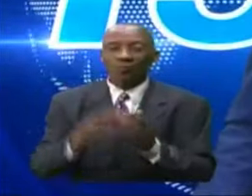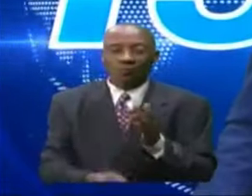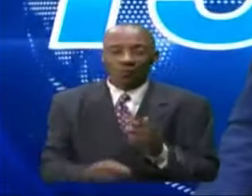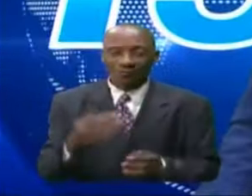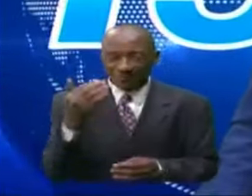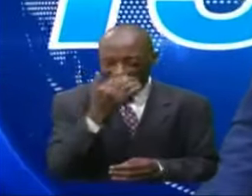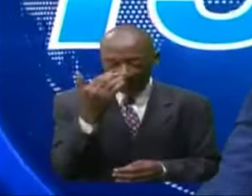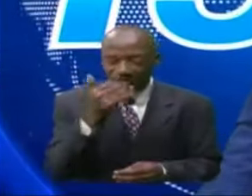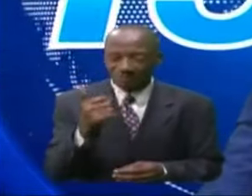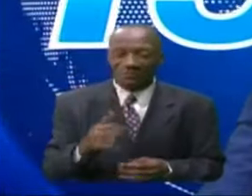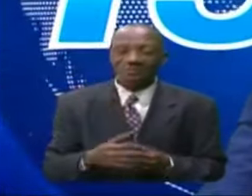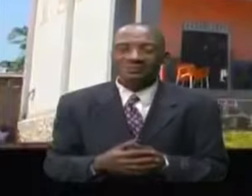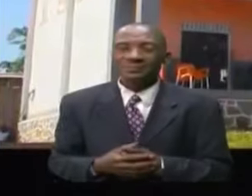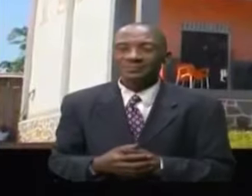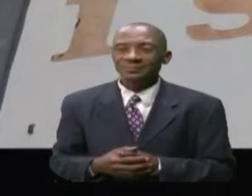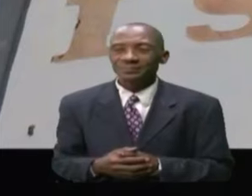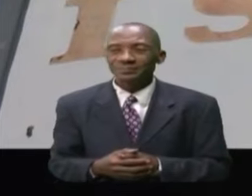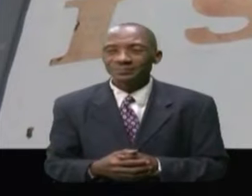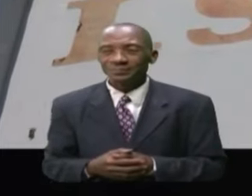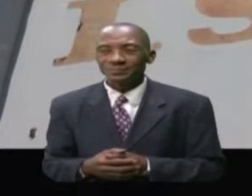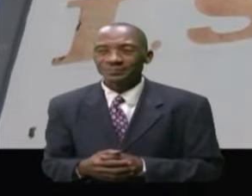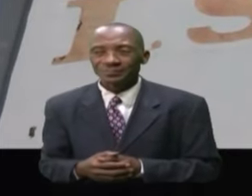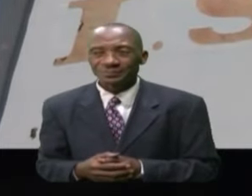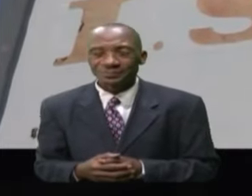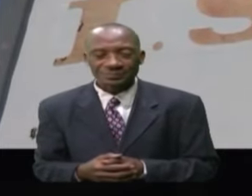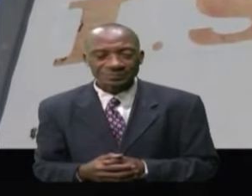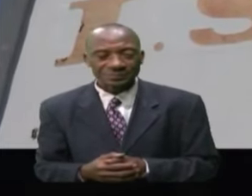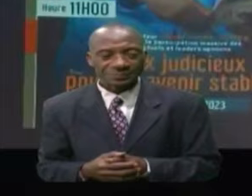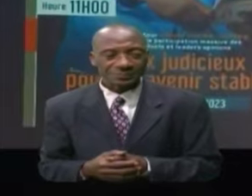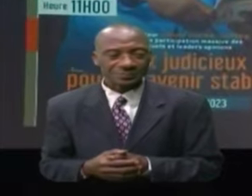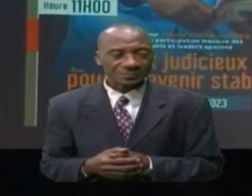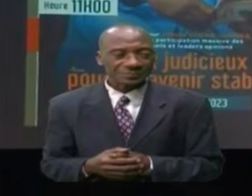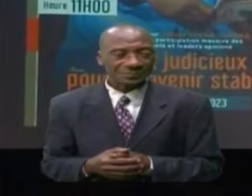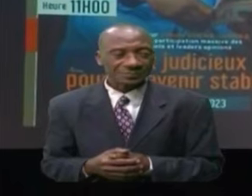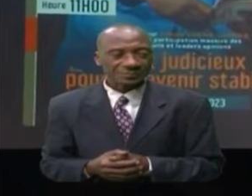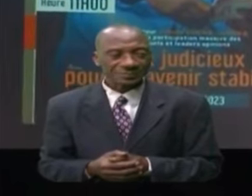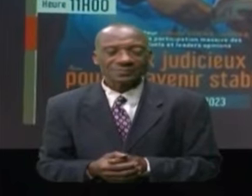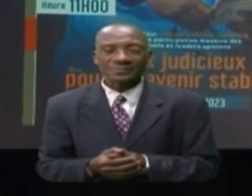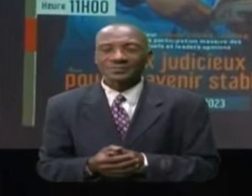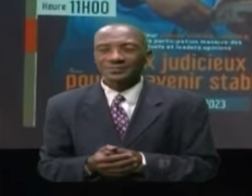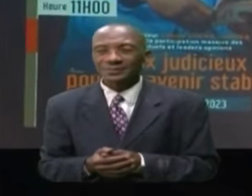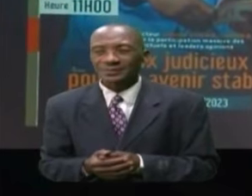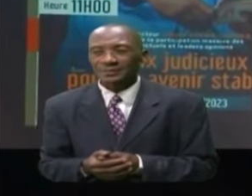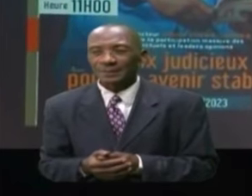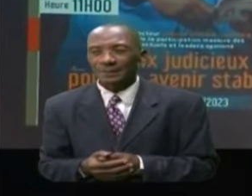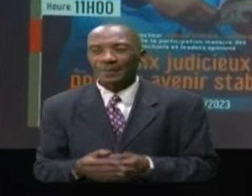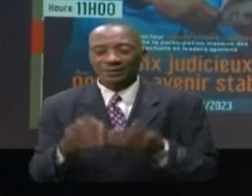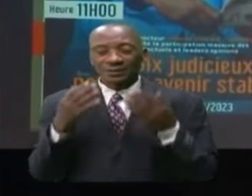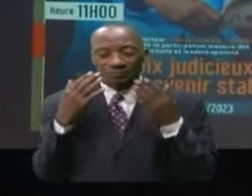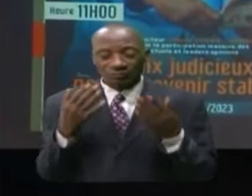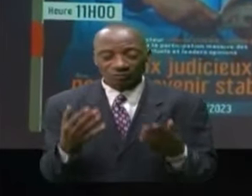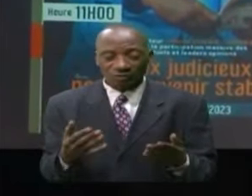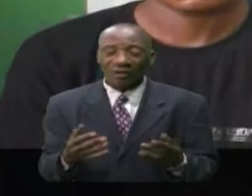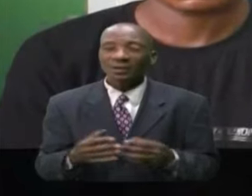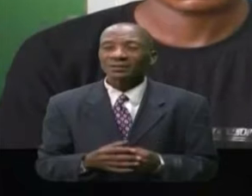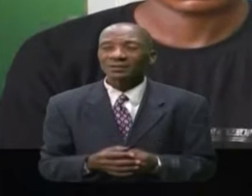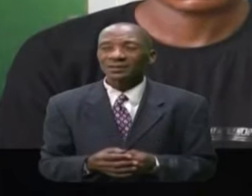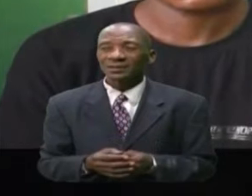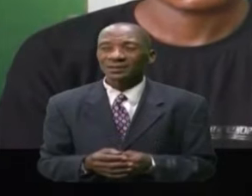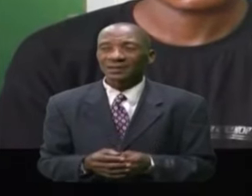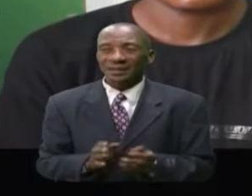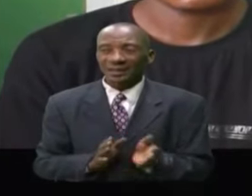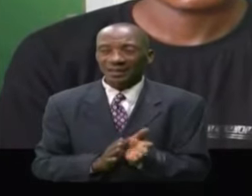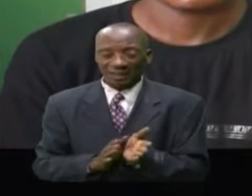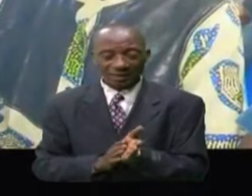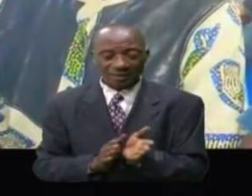Fanny Chimalonga. La récente conférence scientifique sous le thème du choix judicieux pour un avenir stabilisé,